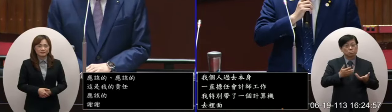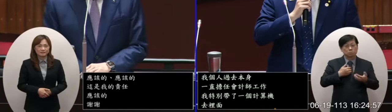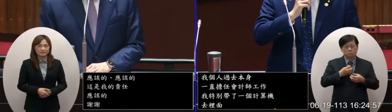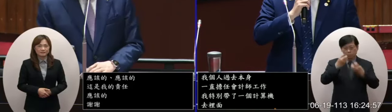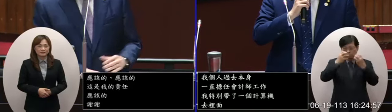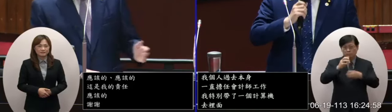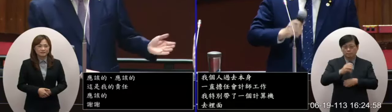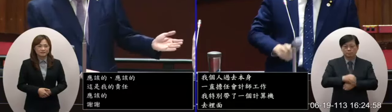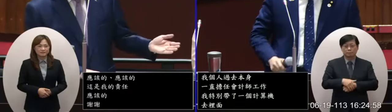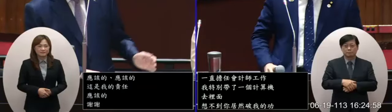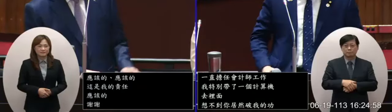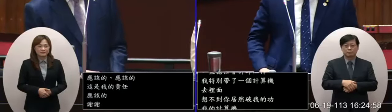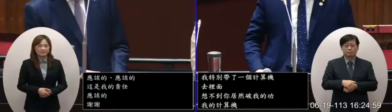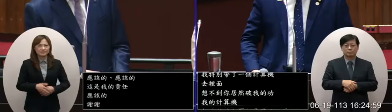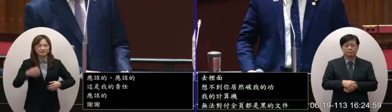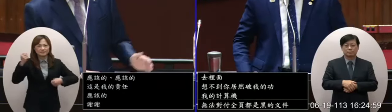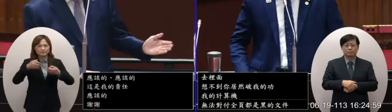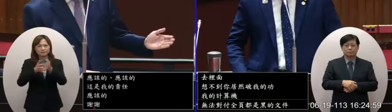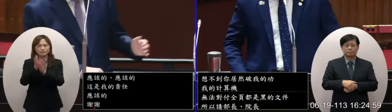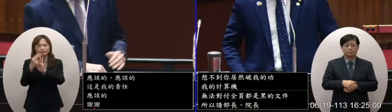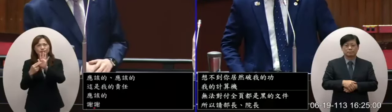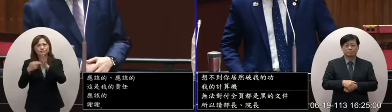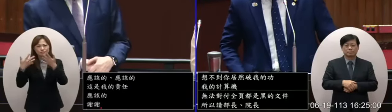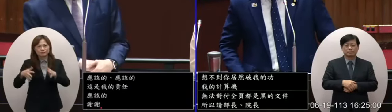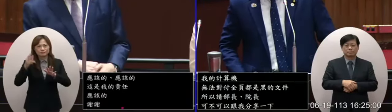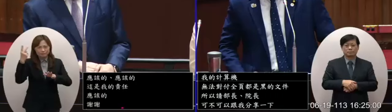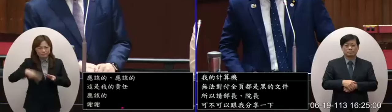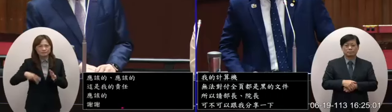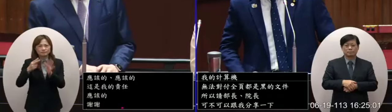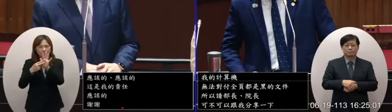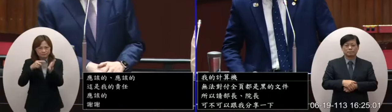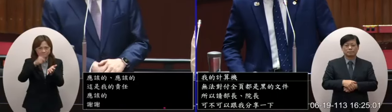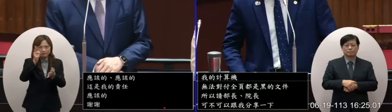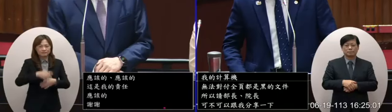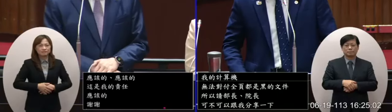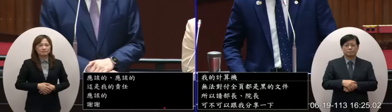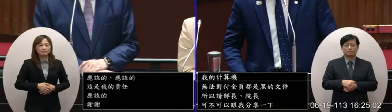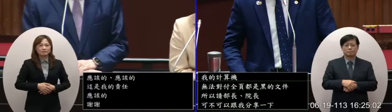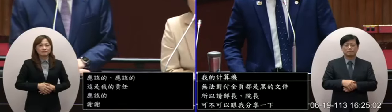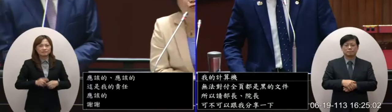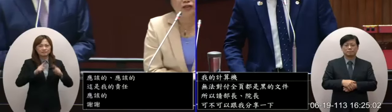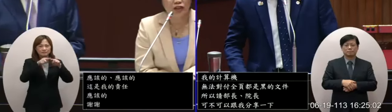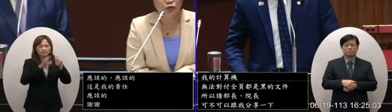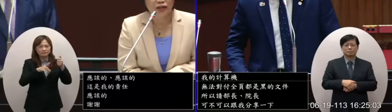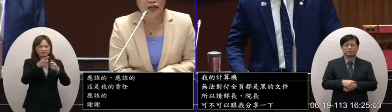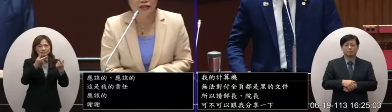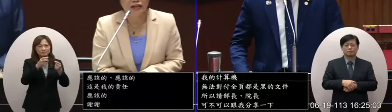是不是有吓一跳？ 早上部长已经答复过了，请部长再答复一下。 是，我想张委员你也是调